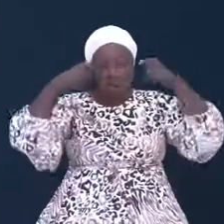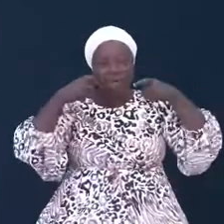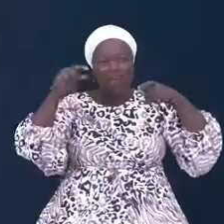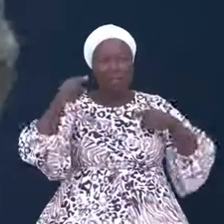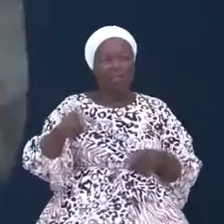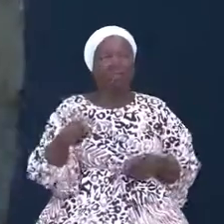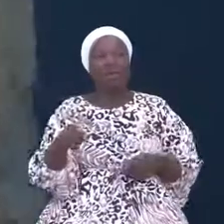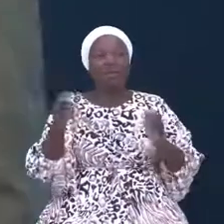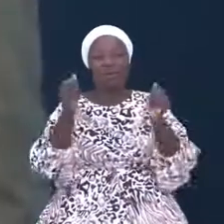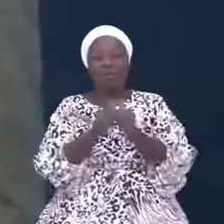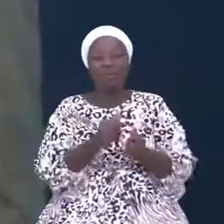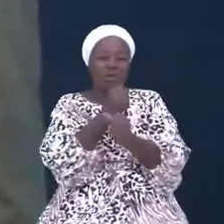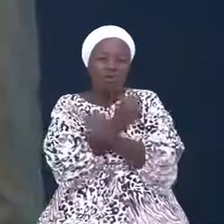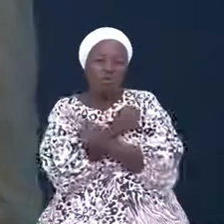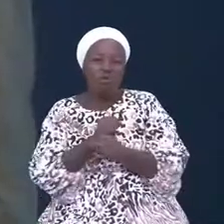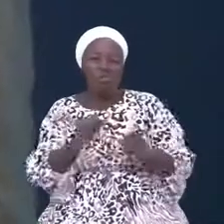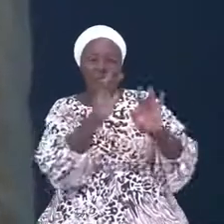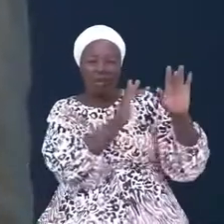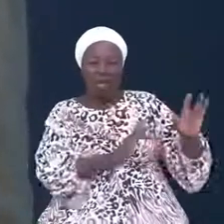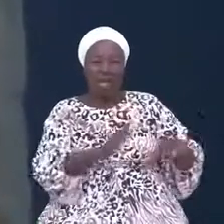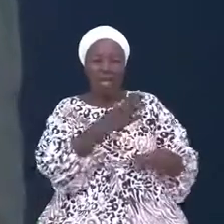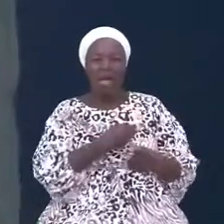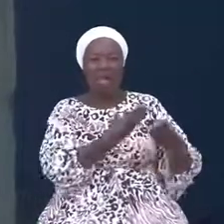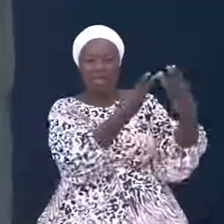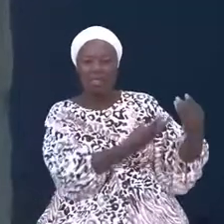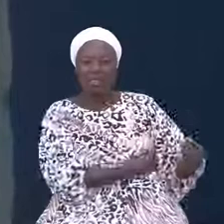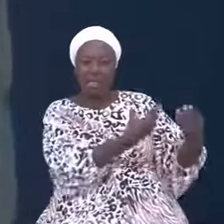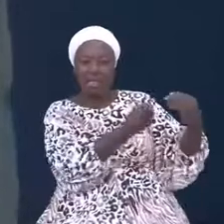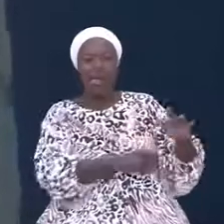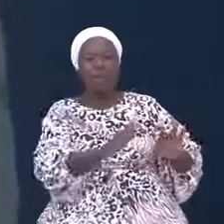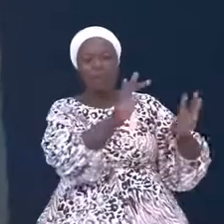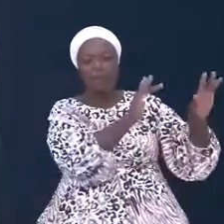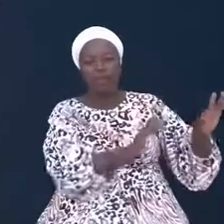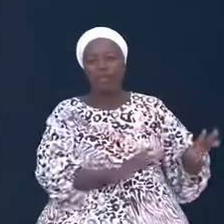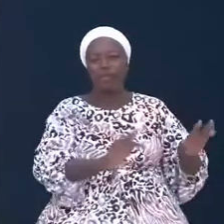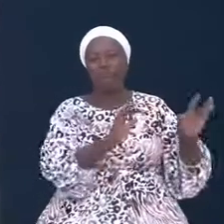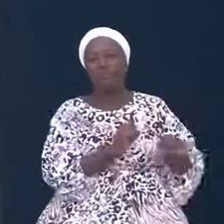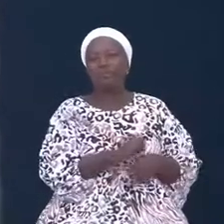fosse, qui te couronne de bonté et de